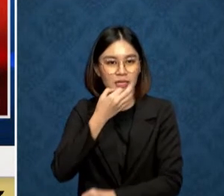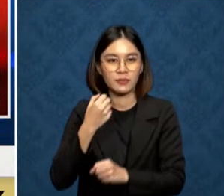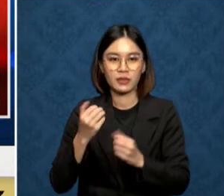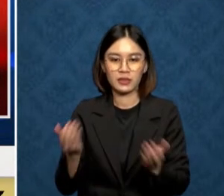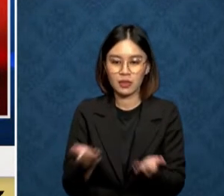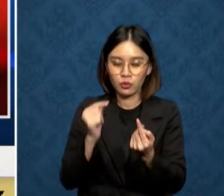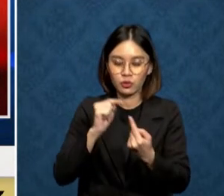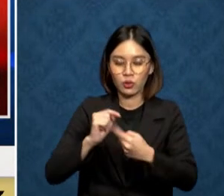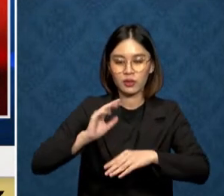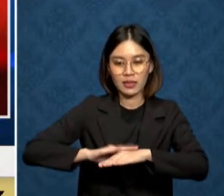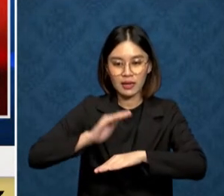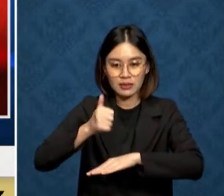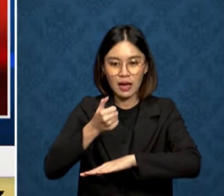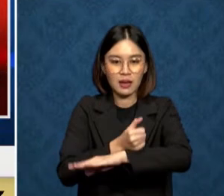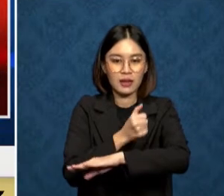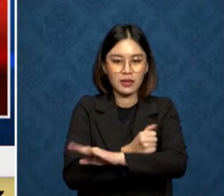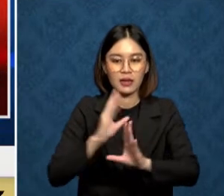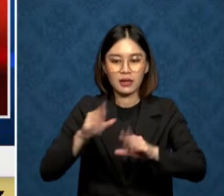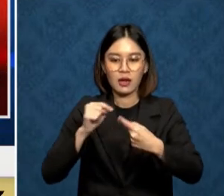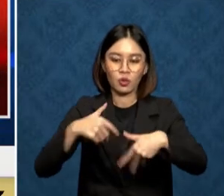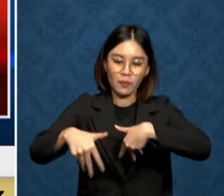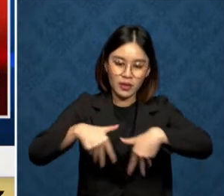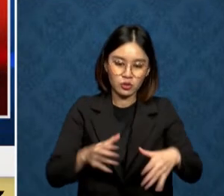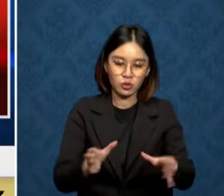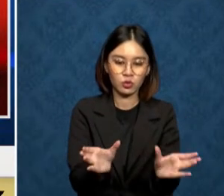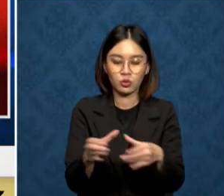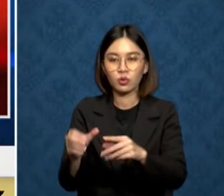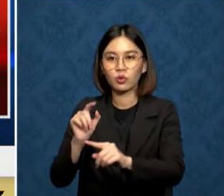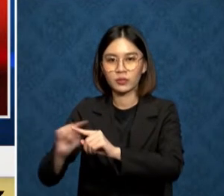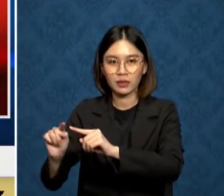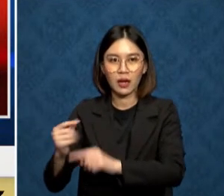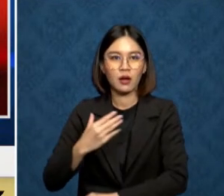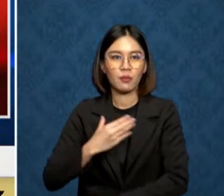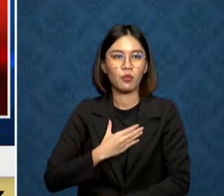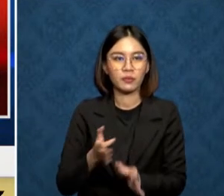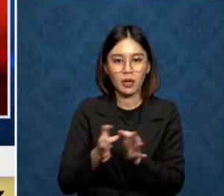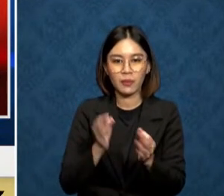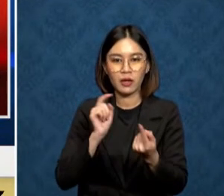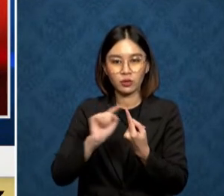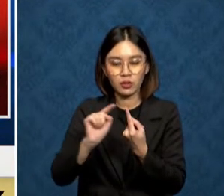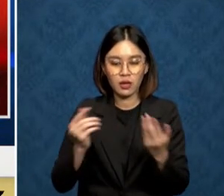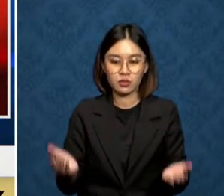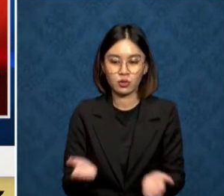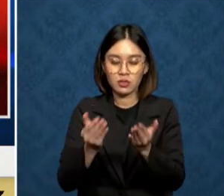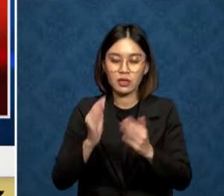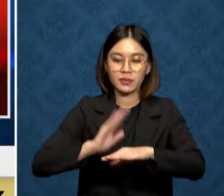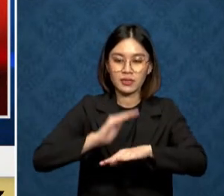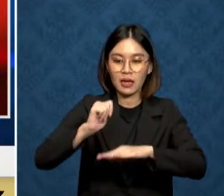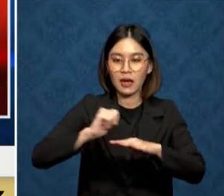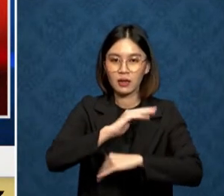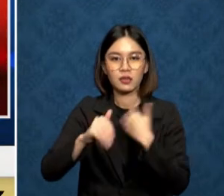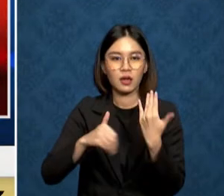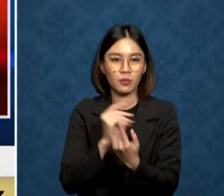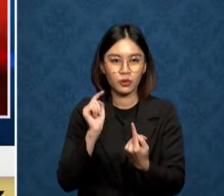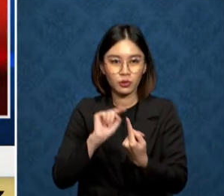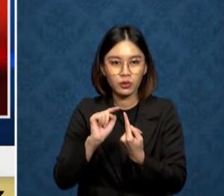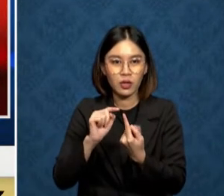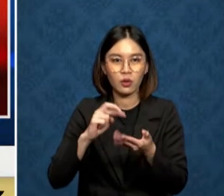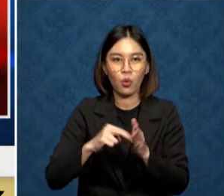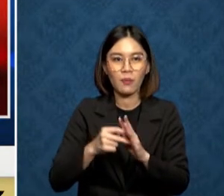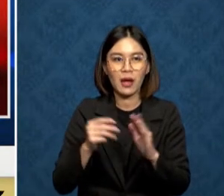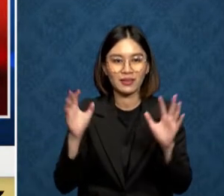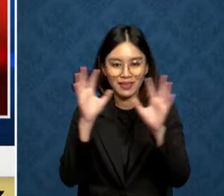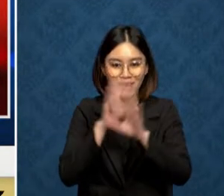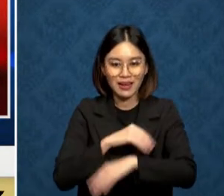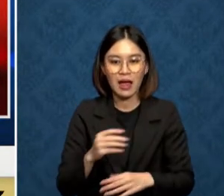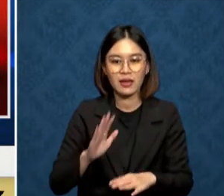เสริมภัษะแงงานให้กบแชนกล่บตร Ahhซึผมเรีแบนี้ครัวาการมส่เซ้ฐัษะเหล่านี้เป็นการติดอาวุให้ผ